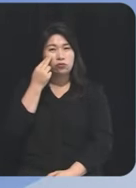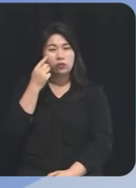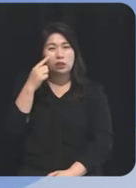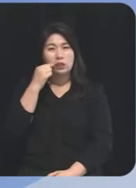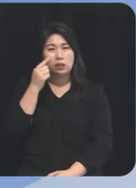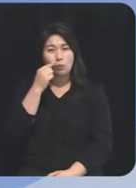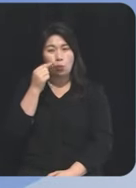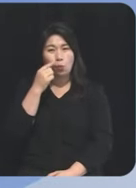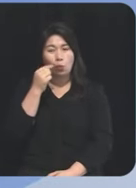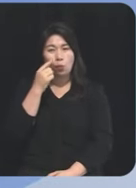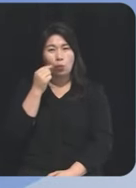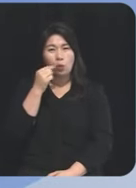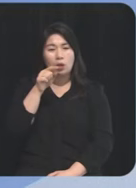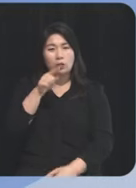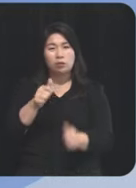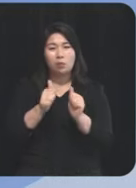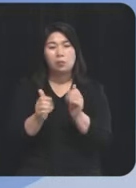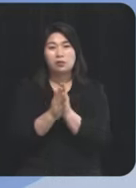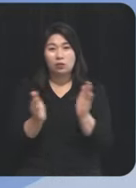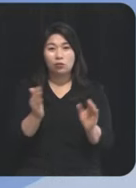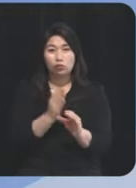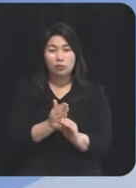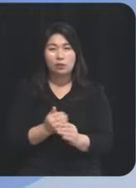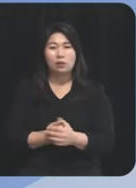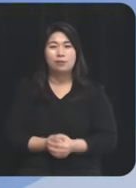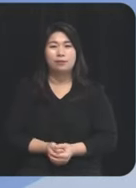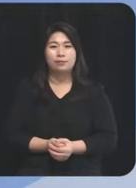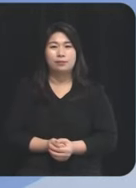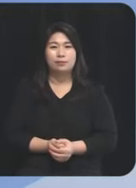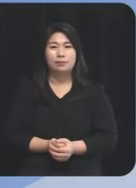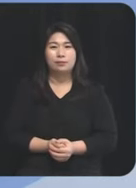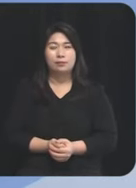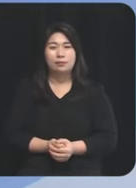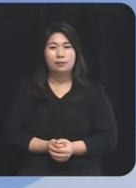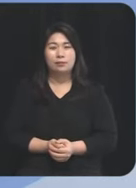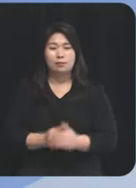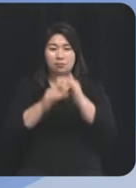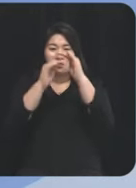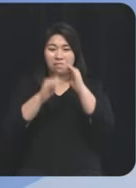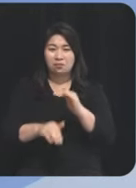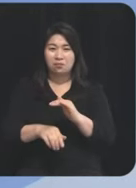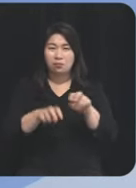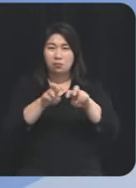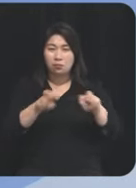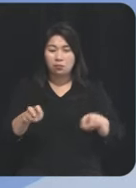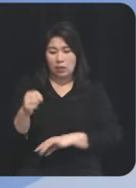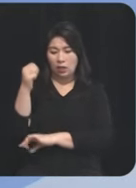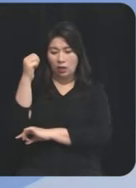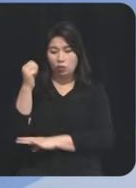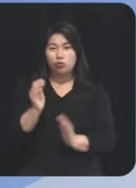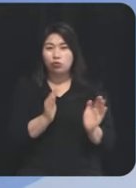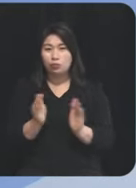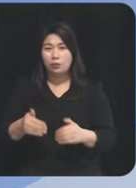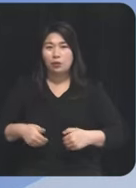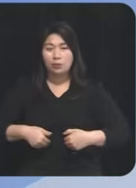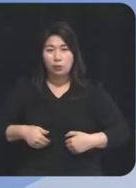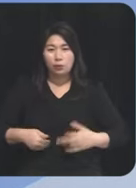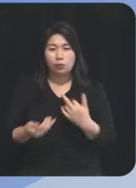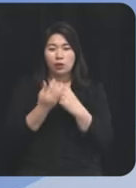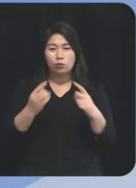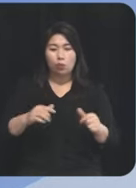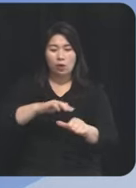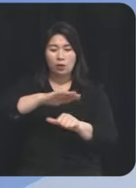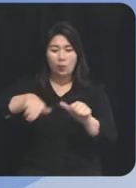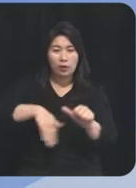일본, 스웨덴이 이 법을 시행하고 있습니다. 체계적인 분석과 명분을 만들어내고 제주의 자연을